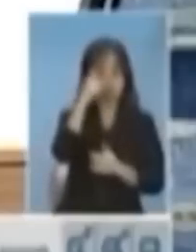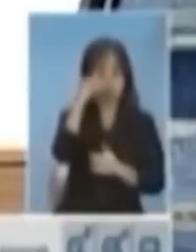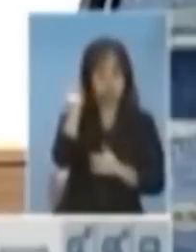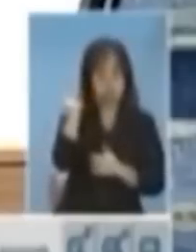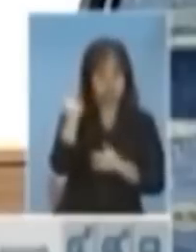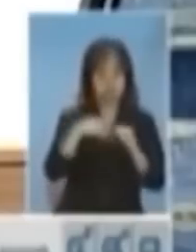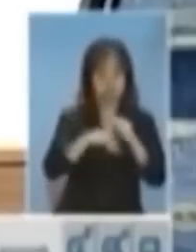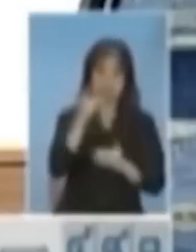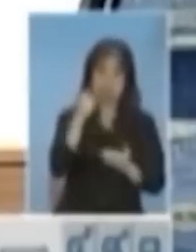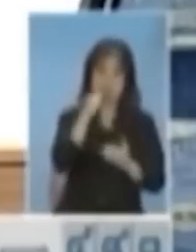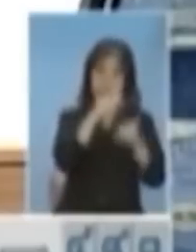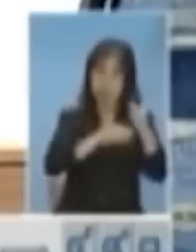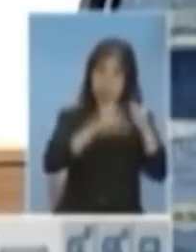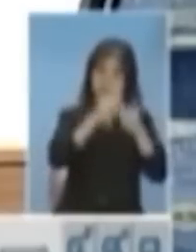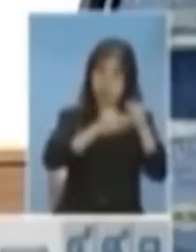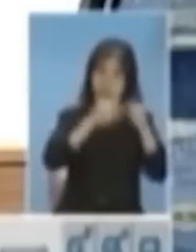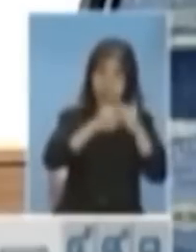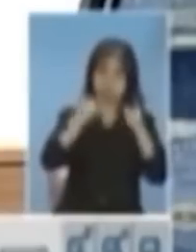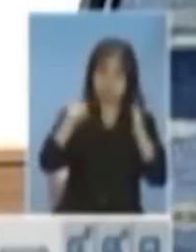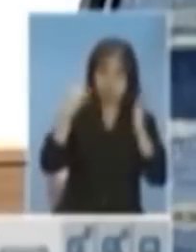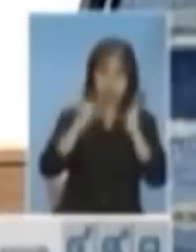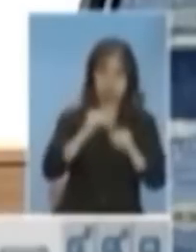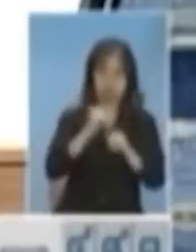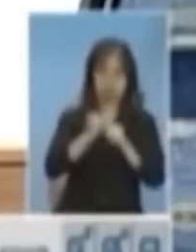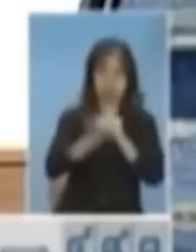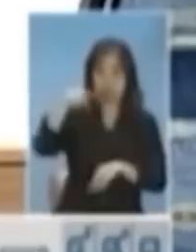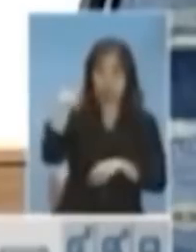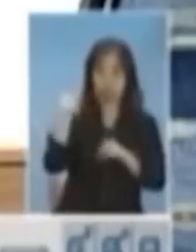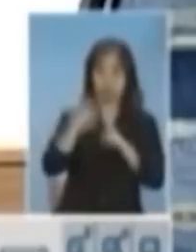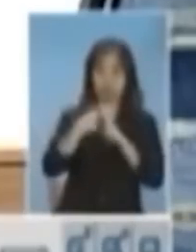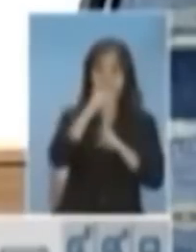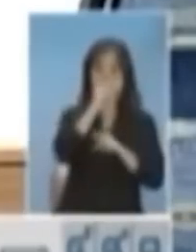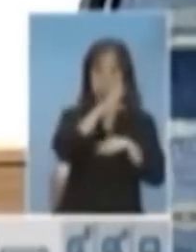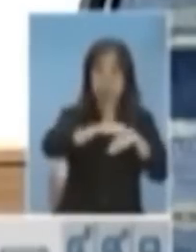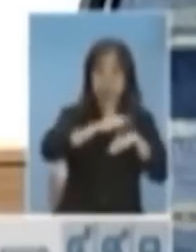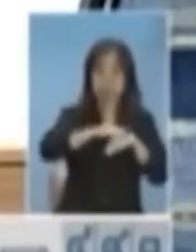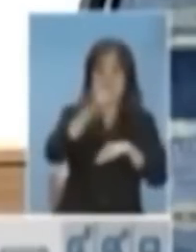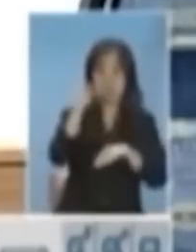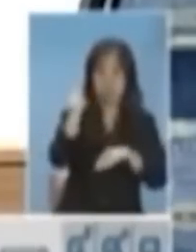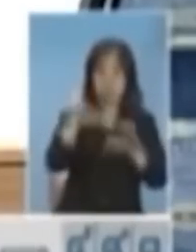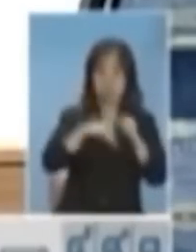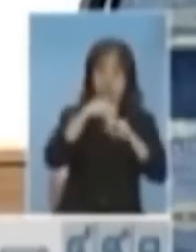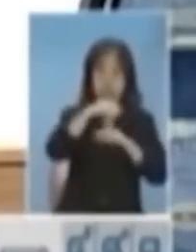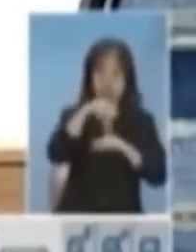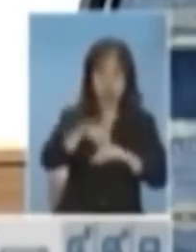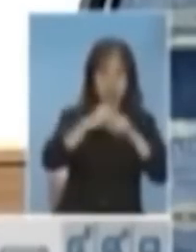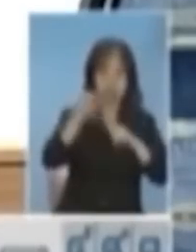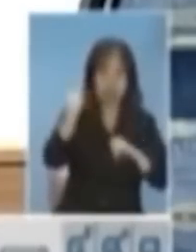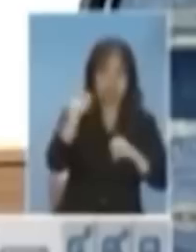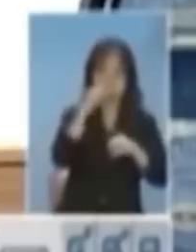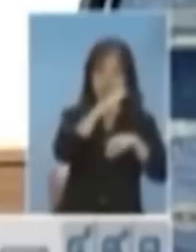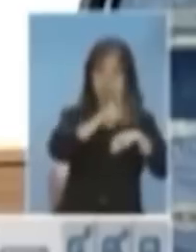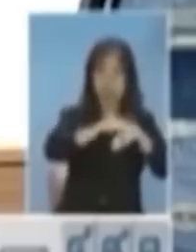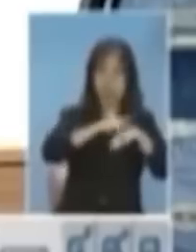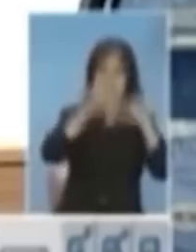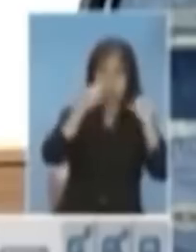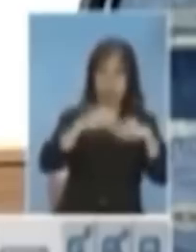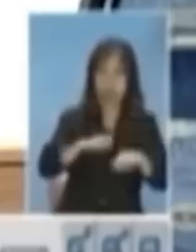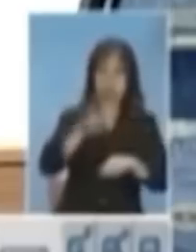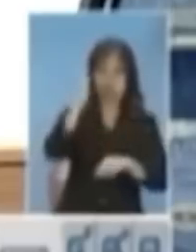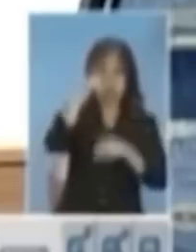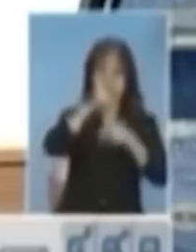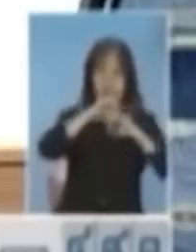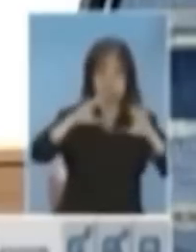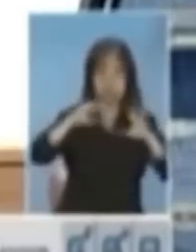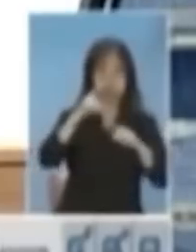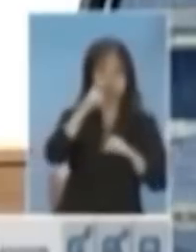คนคัดค้านเยอะมากมีนักวิชาการหลายท่านที่คัดค้านโครงการนี้เพราะท่านบอกว่าโครงการนี้จะทำให้ประเทศมีปัญหาดีไม่ดีรัฐบาลชุดนี้อ